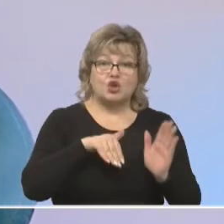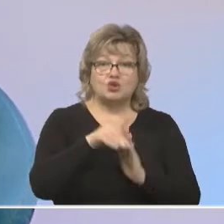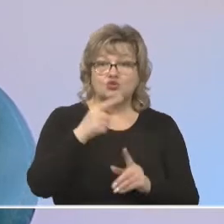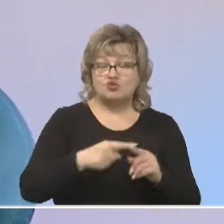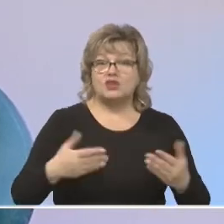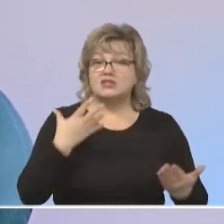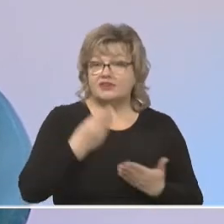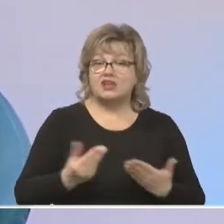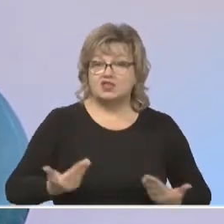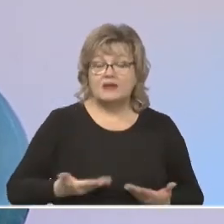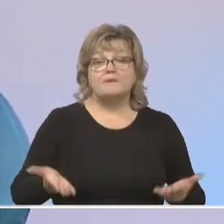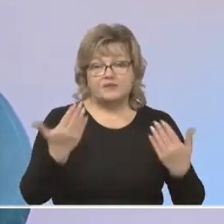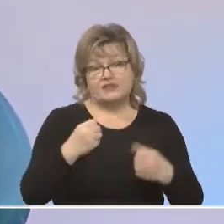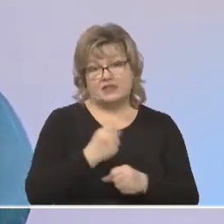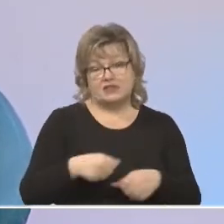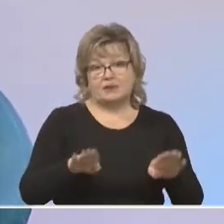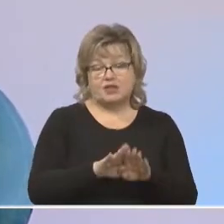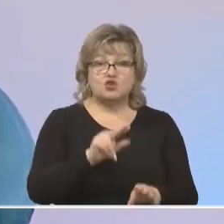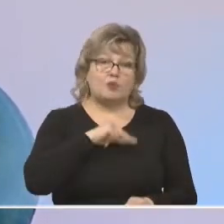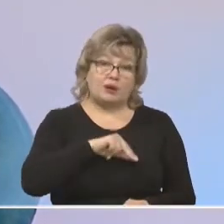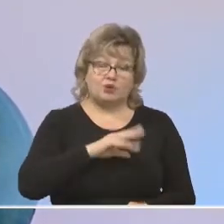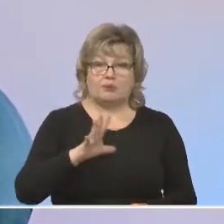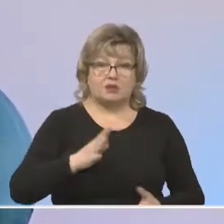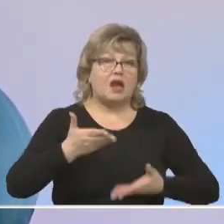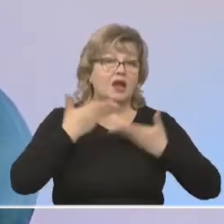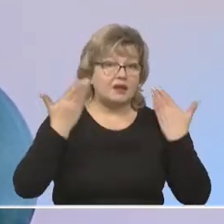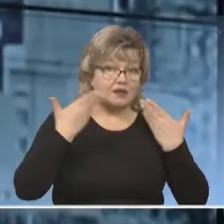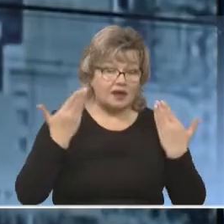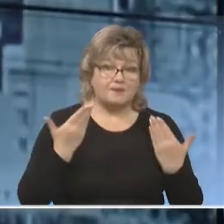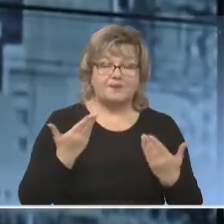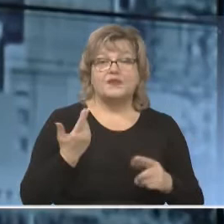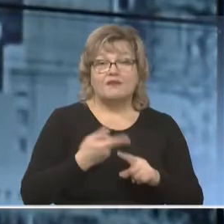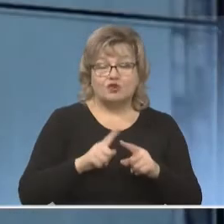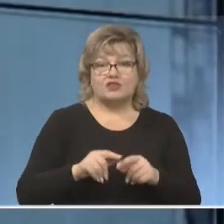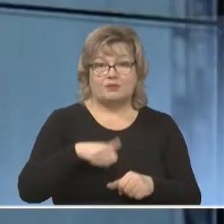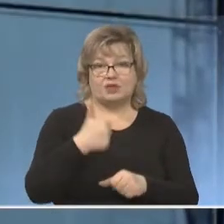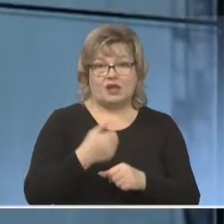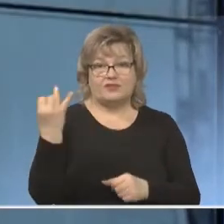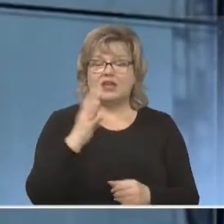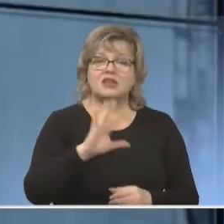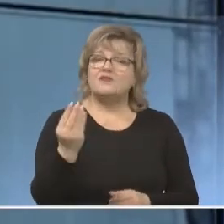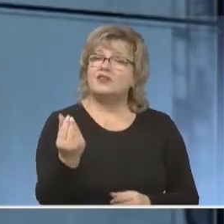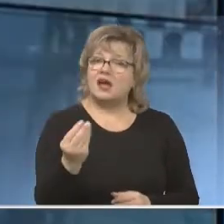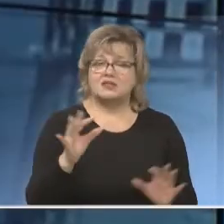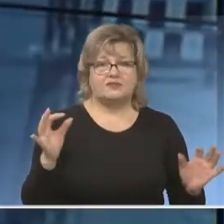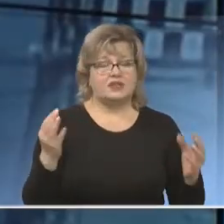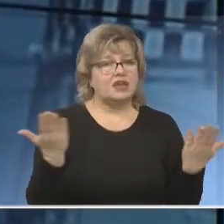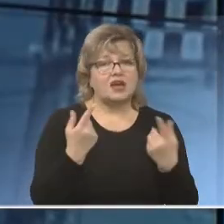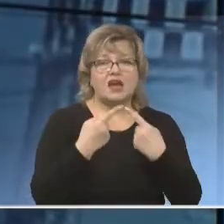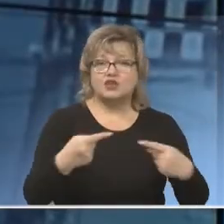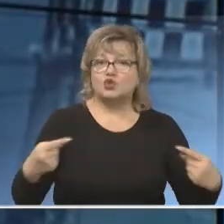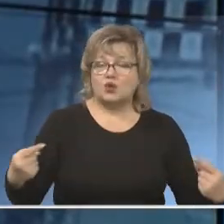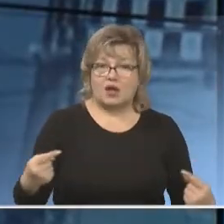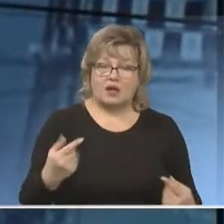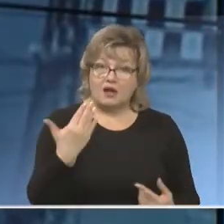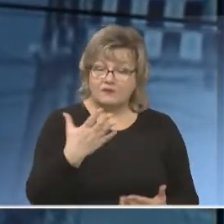же сделаем, чтобы она была легка. В этом главная мотивация, не финансовая, не какая-то еще другая. Вот